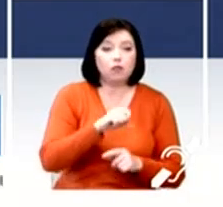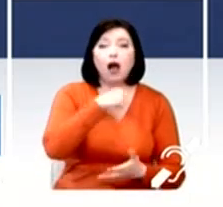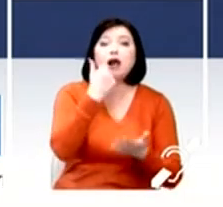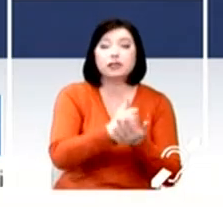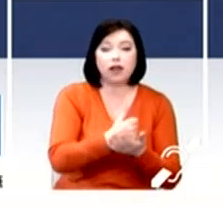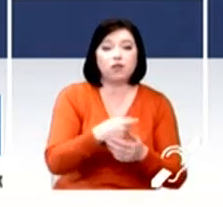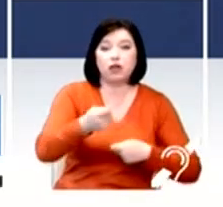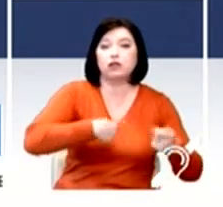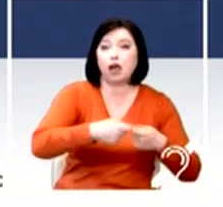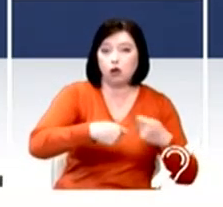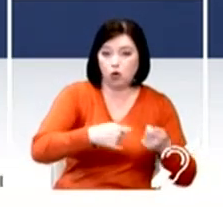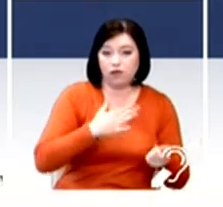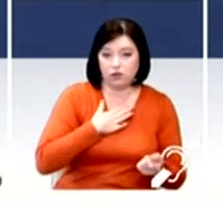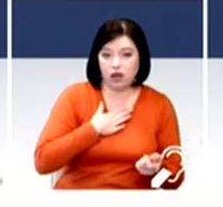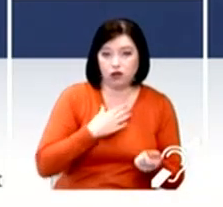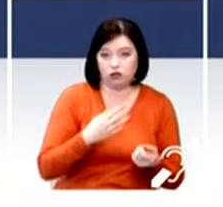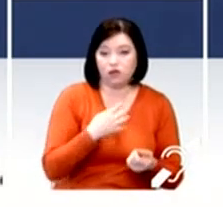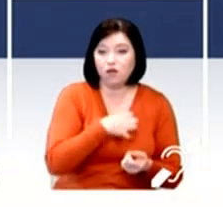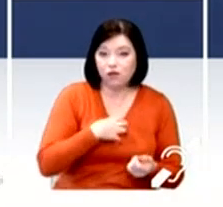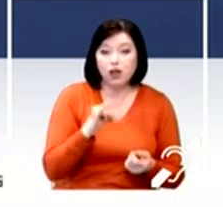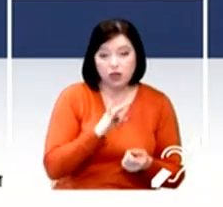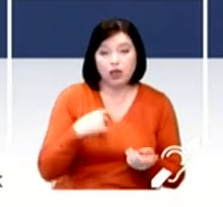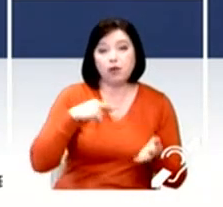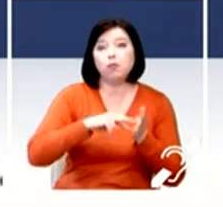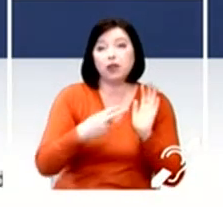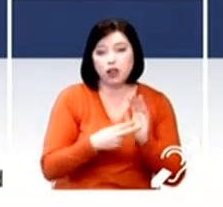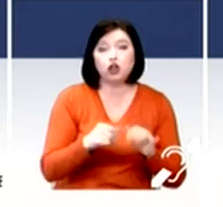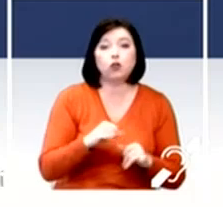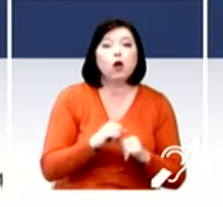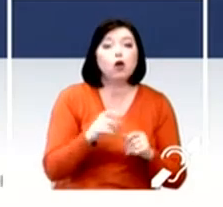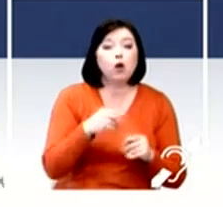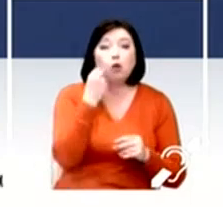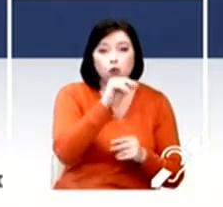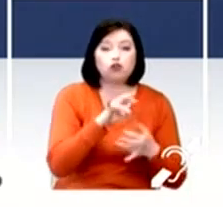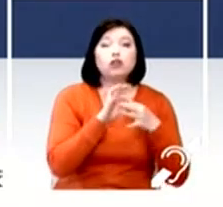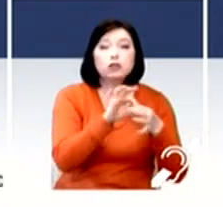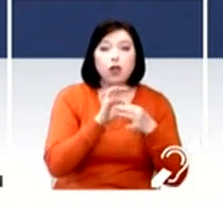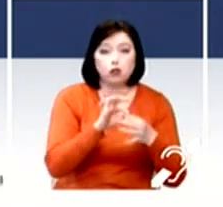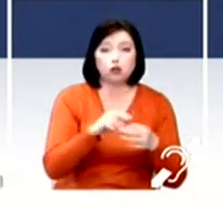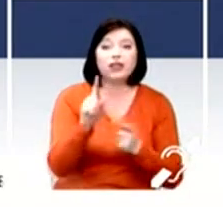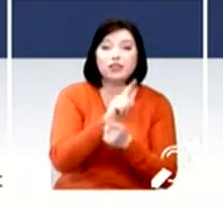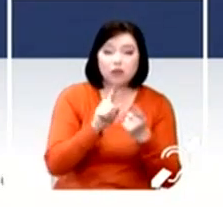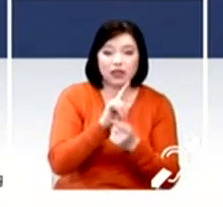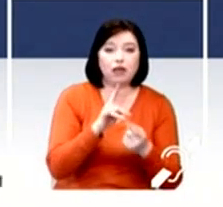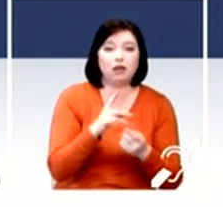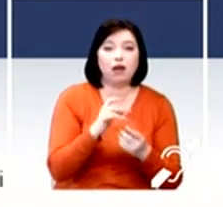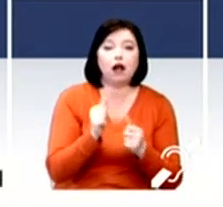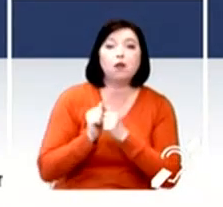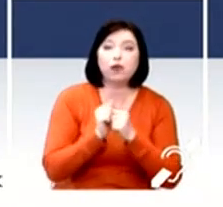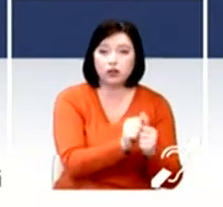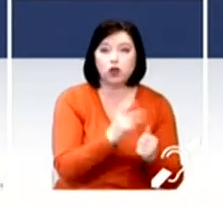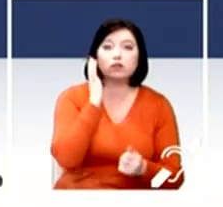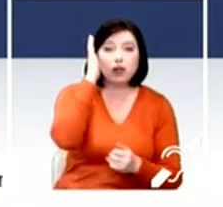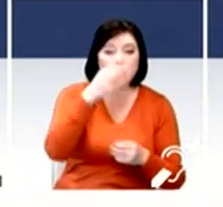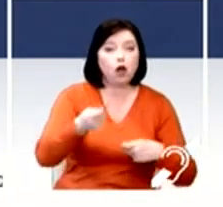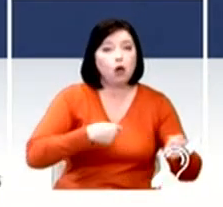parteneri comerciali și în acest sens propunem și avansarea negocierilor pentru modificarea acordului de parteneriat strategic,